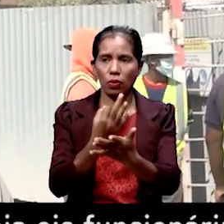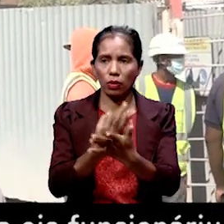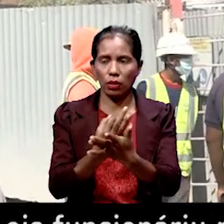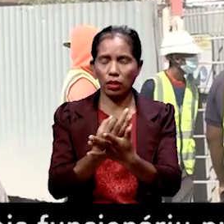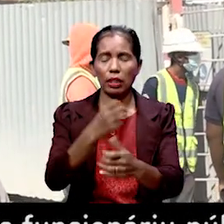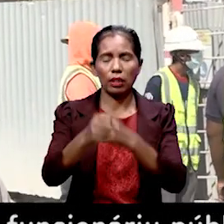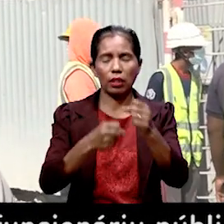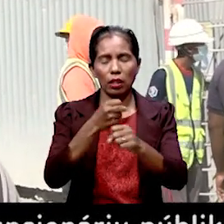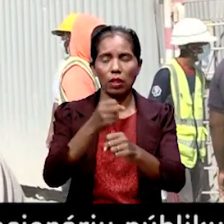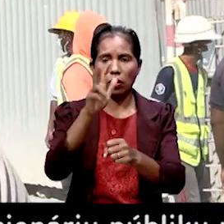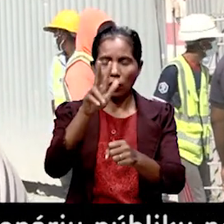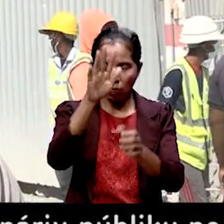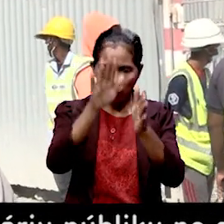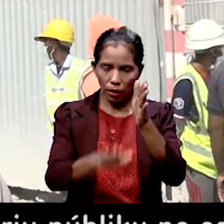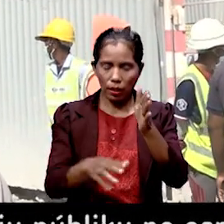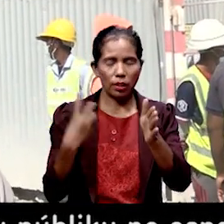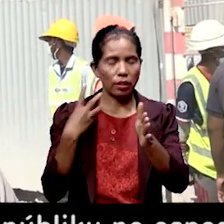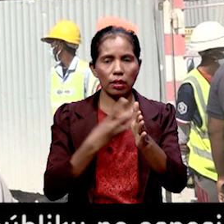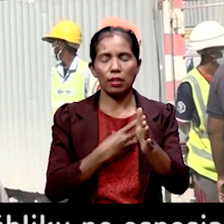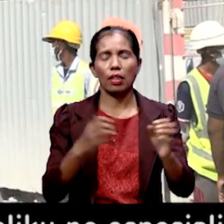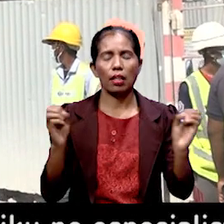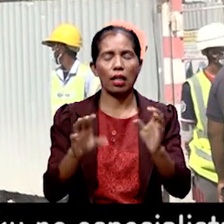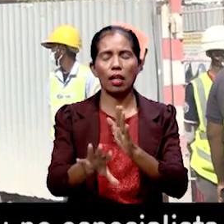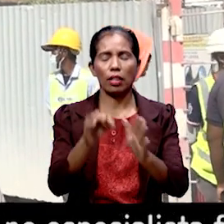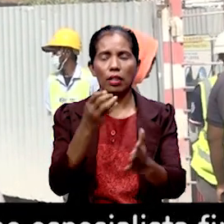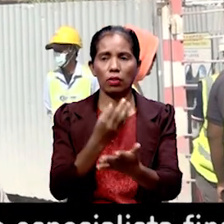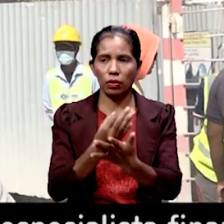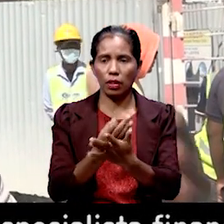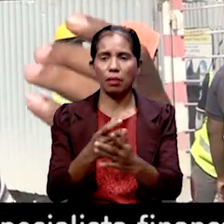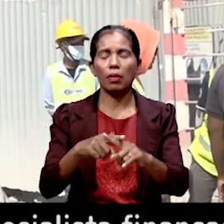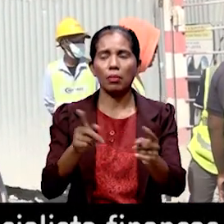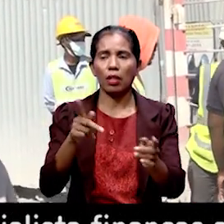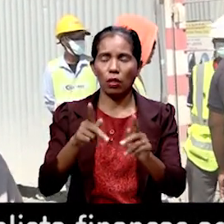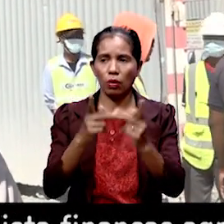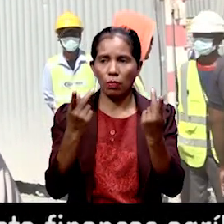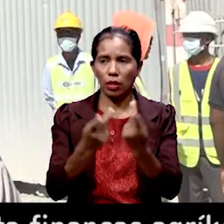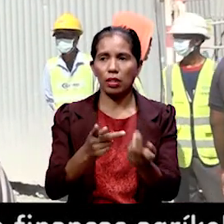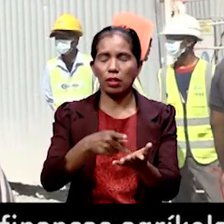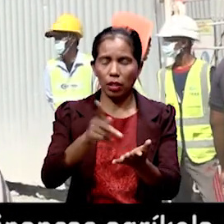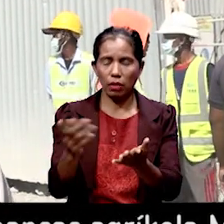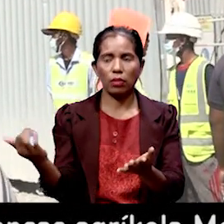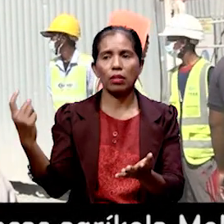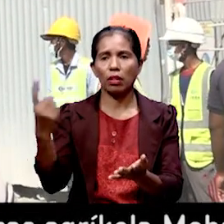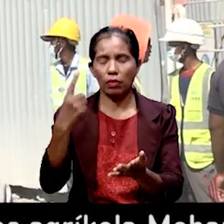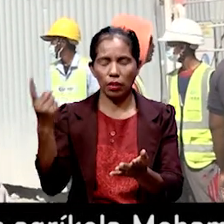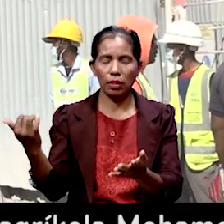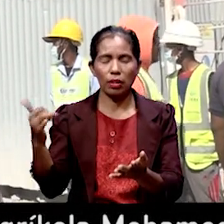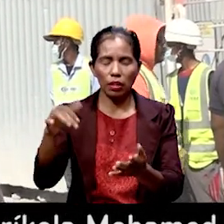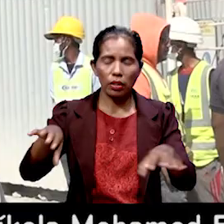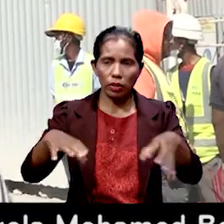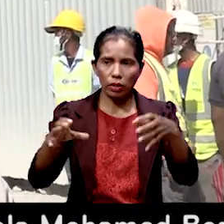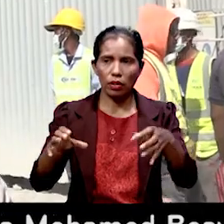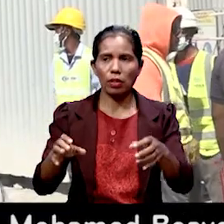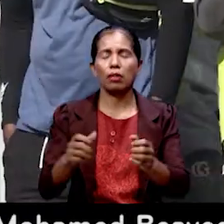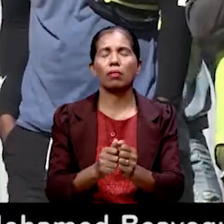mai kraik ita se lahetan indemnizasaun mebe parte kompania selu na fatin sirani anual leave o sirani gazi